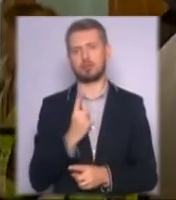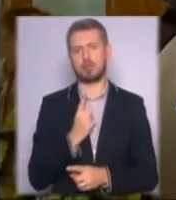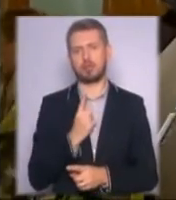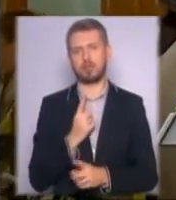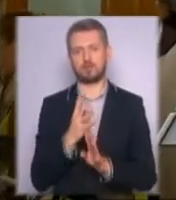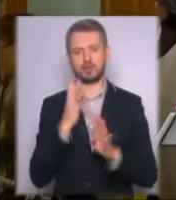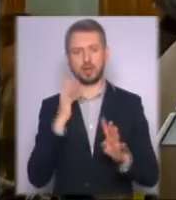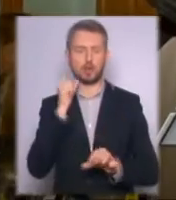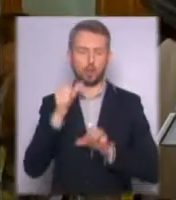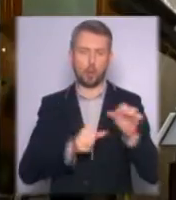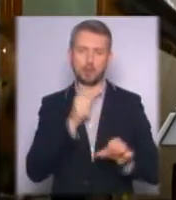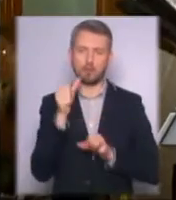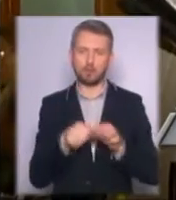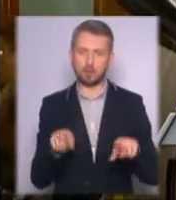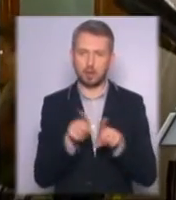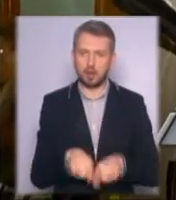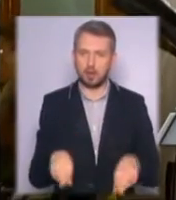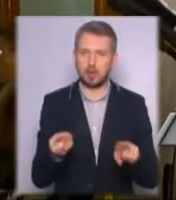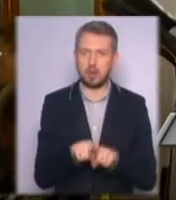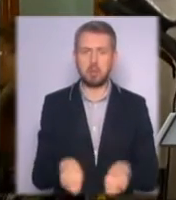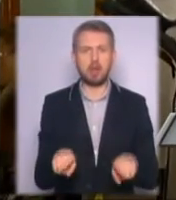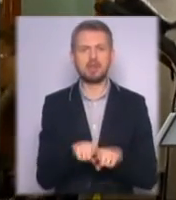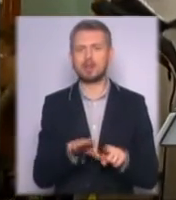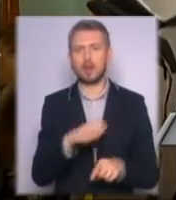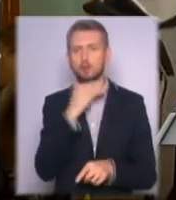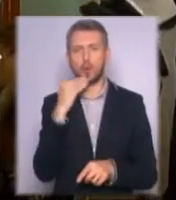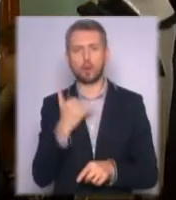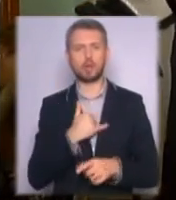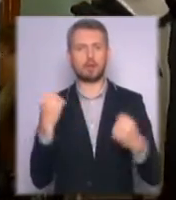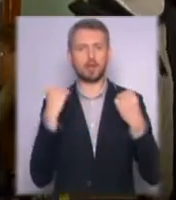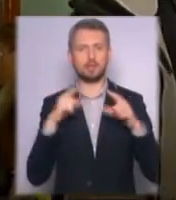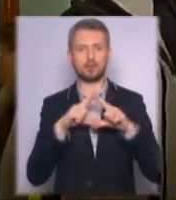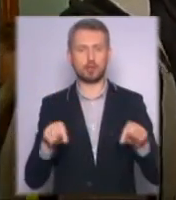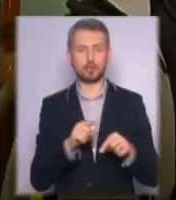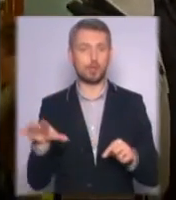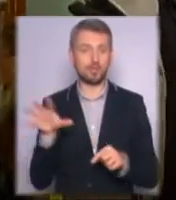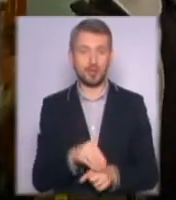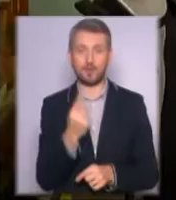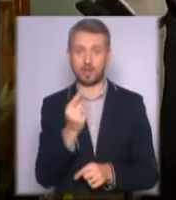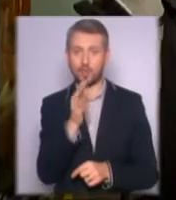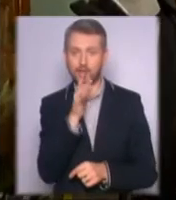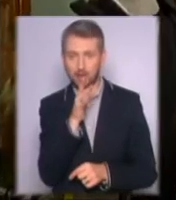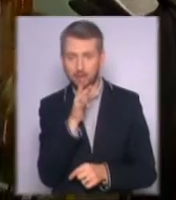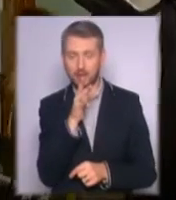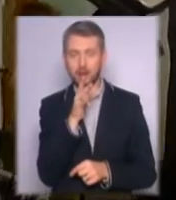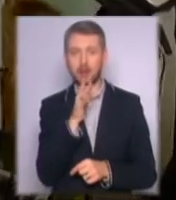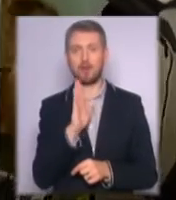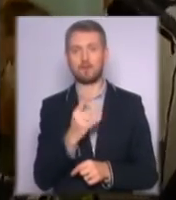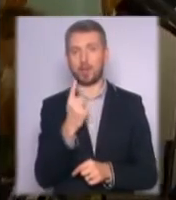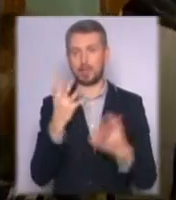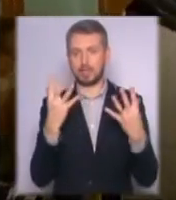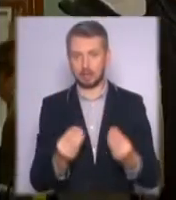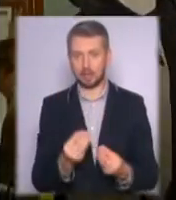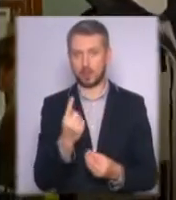сожалению, повторяется такая ситуация. Не так много у нас спортивных школ, чтобы они проходили все в одно время, в один день, в